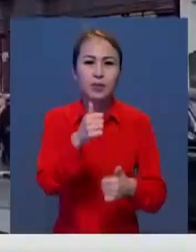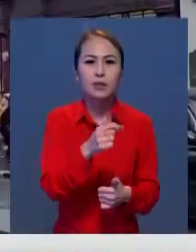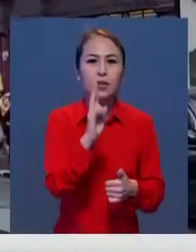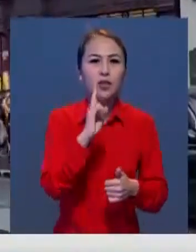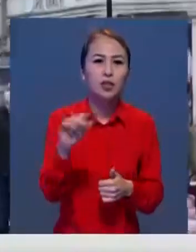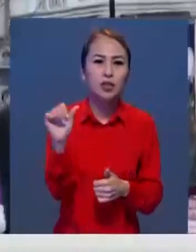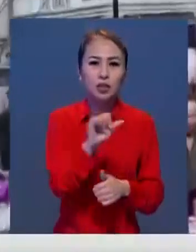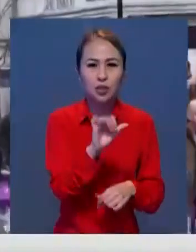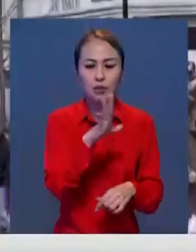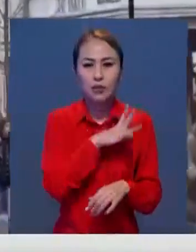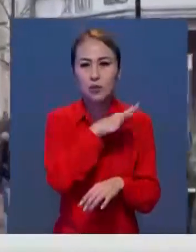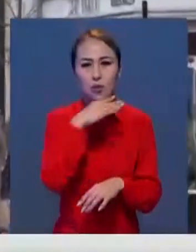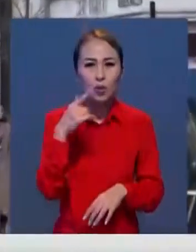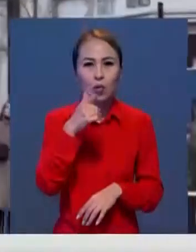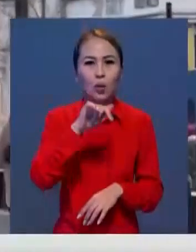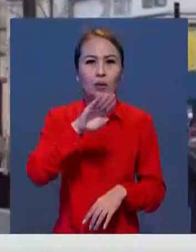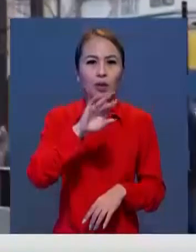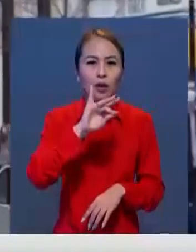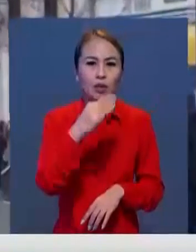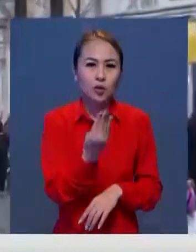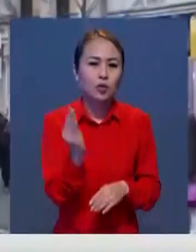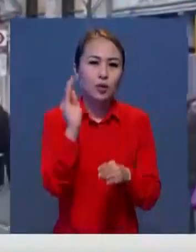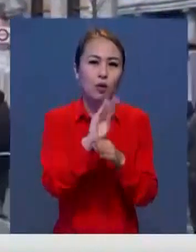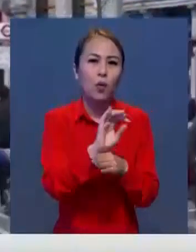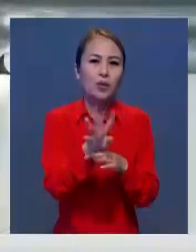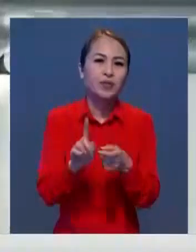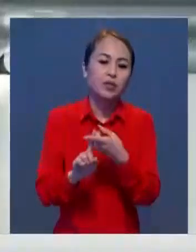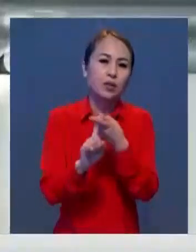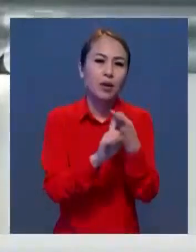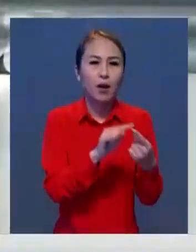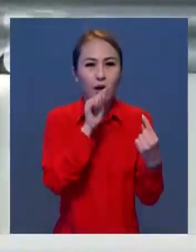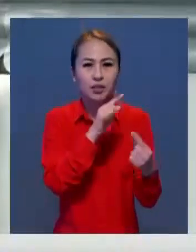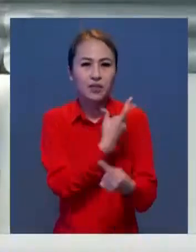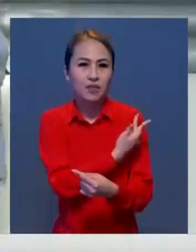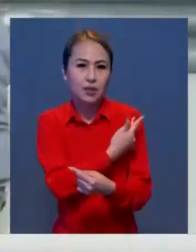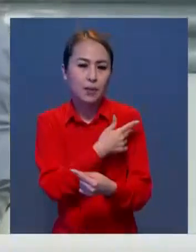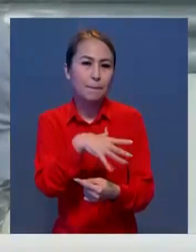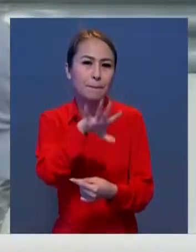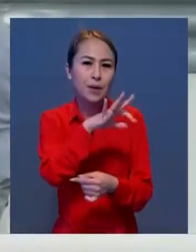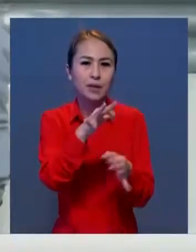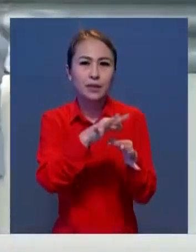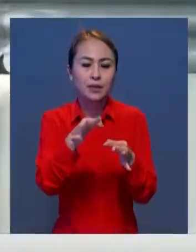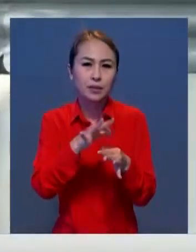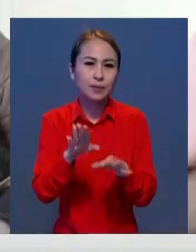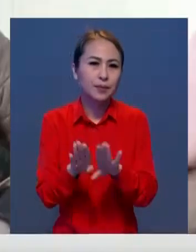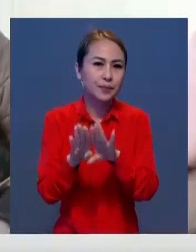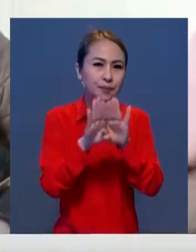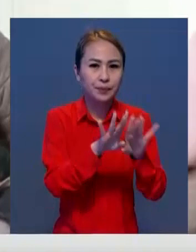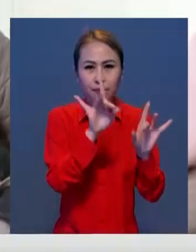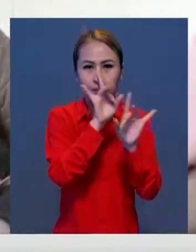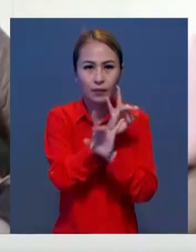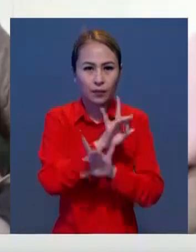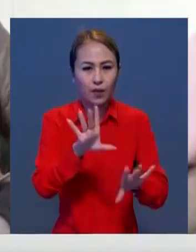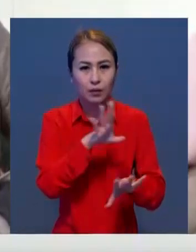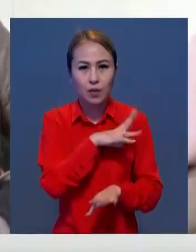дағдарыспен салыстырғанда 2,5 есе көп. Гутерриш сондай-ақ коронавирусқа қарсы вакцинаның барлық елдер арасында теңдей бөлінбей